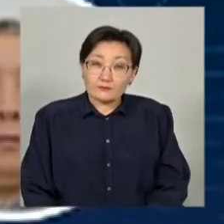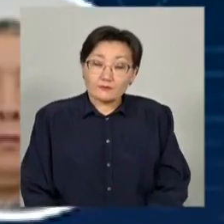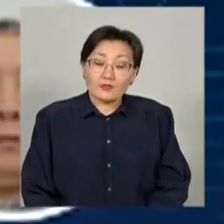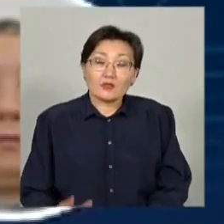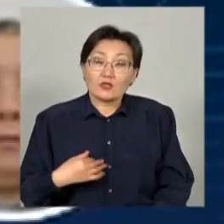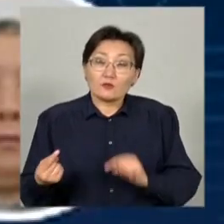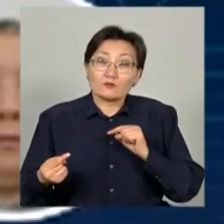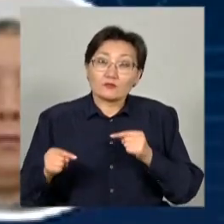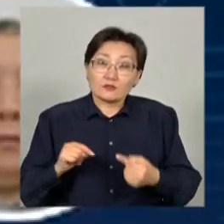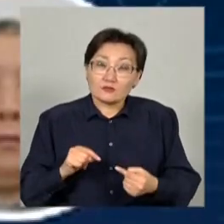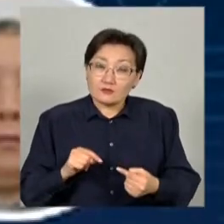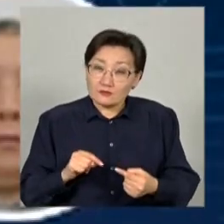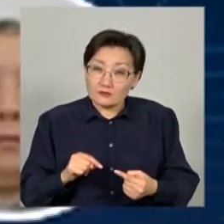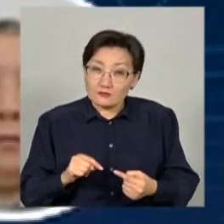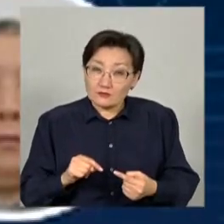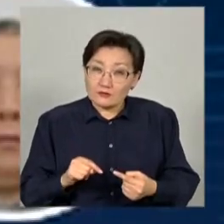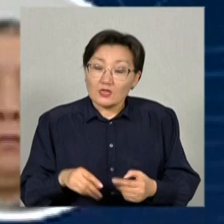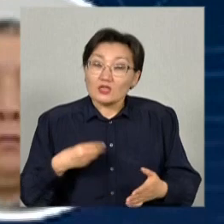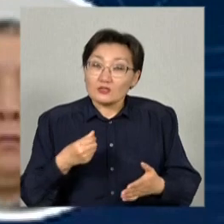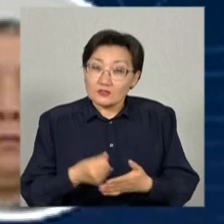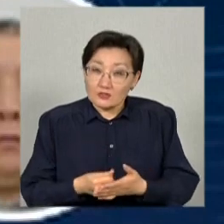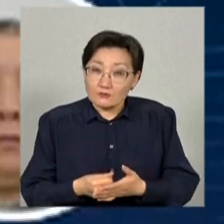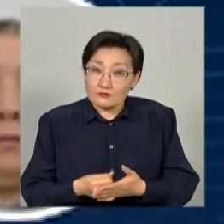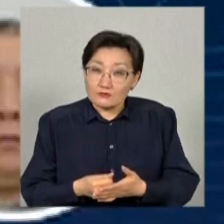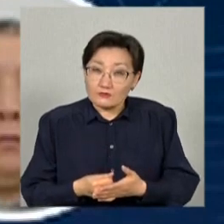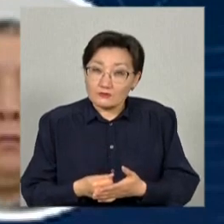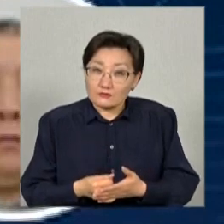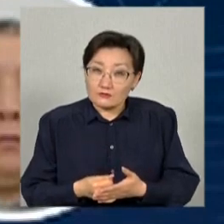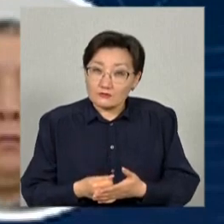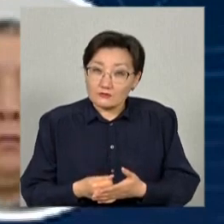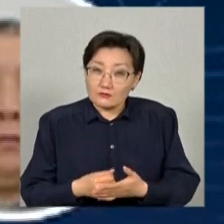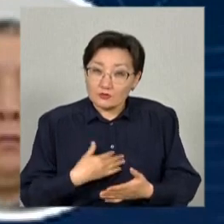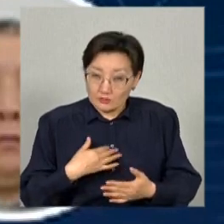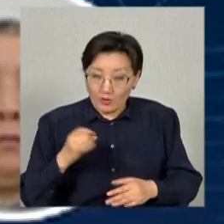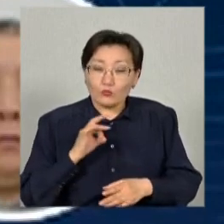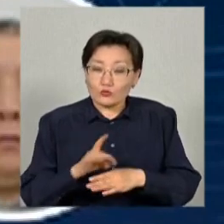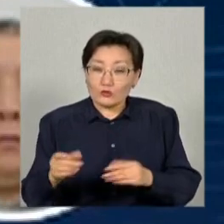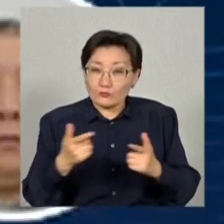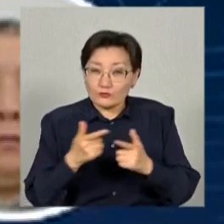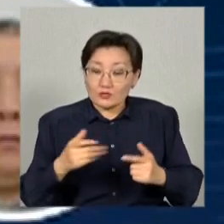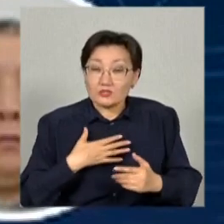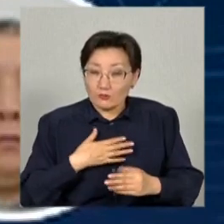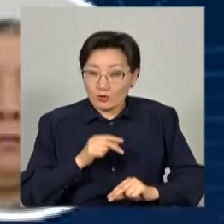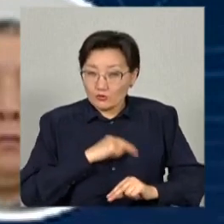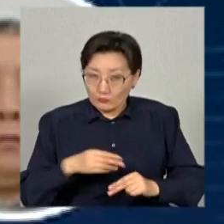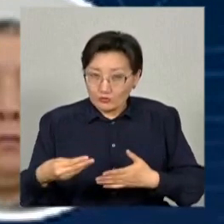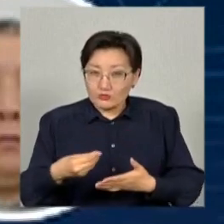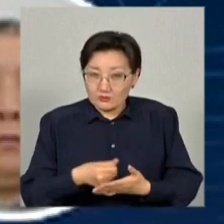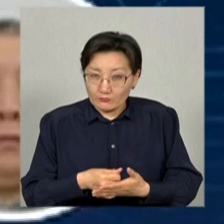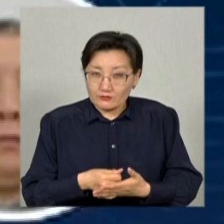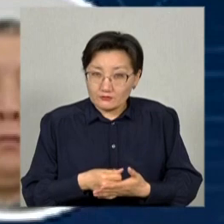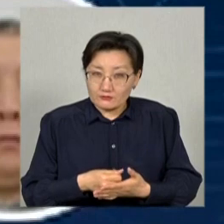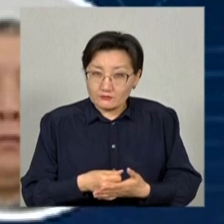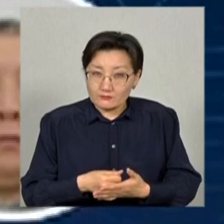Против, давай судиться. Или давай заплатите за них за ролики, я их удалю за мою работу. Это какая